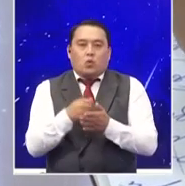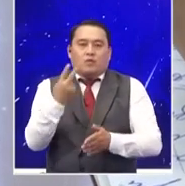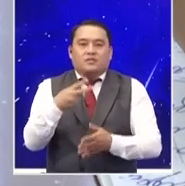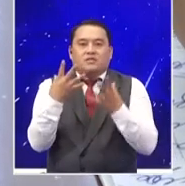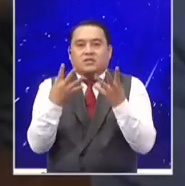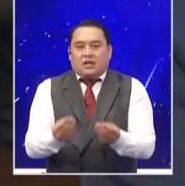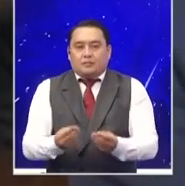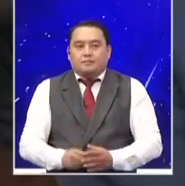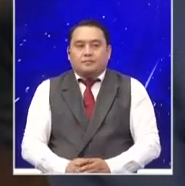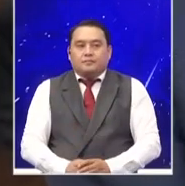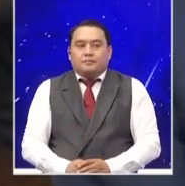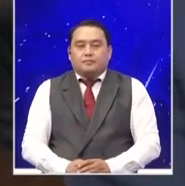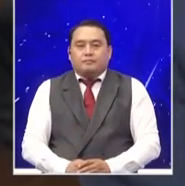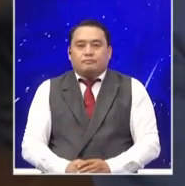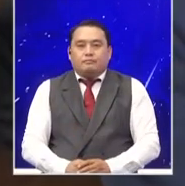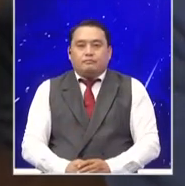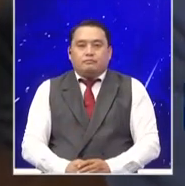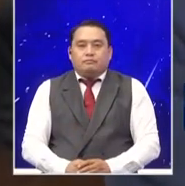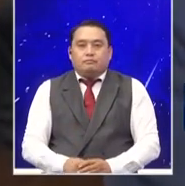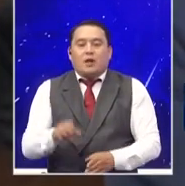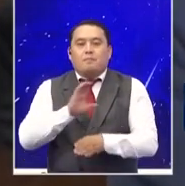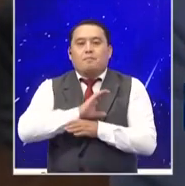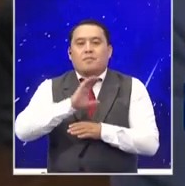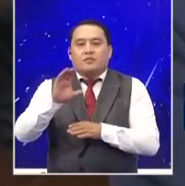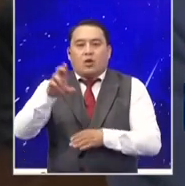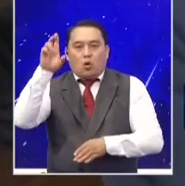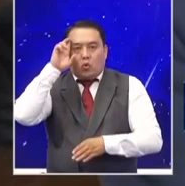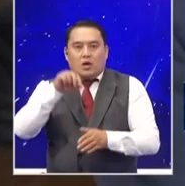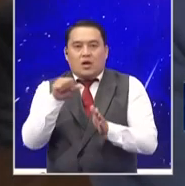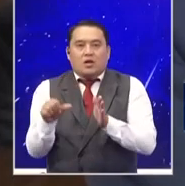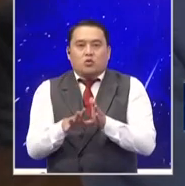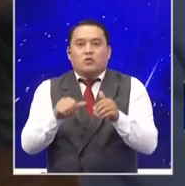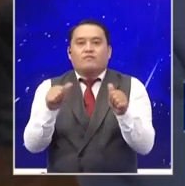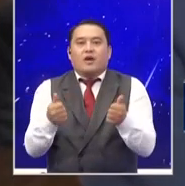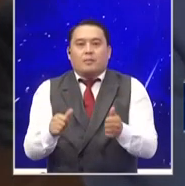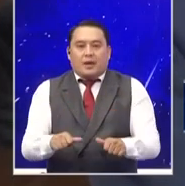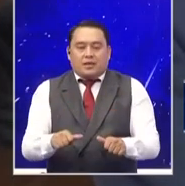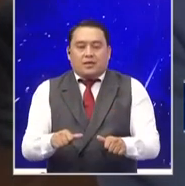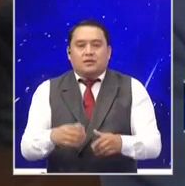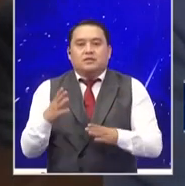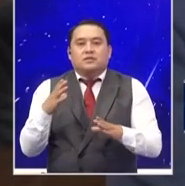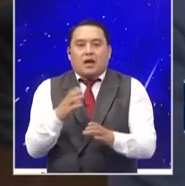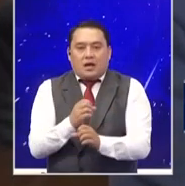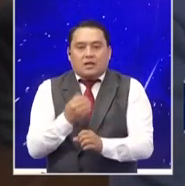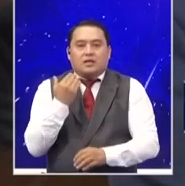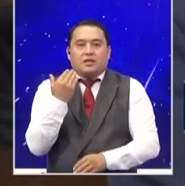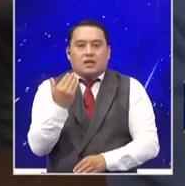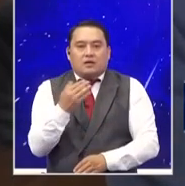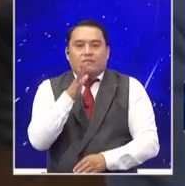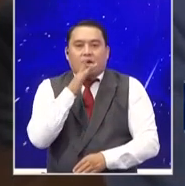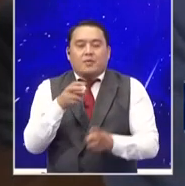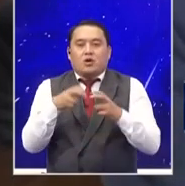дней. Преимущество перевода государственных услуг на электронный формат – это сокращение